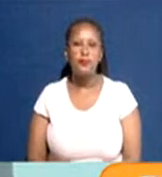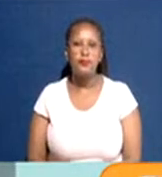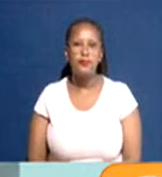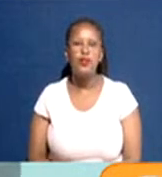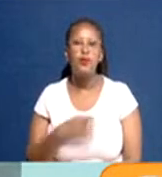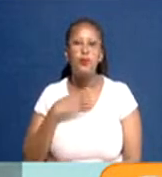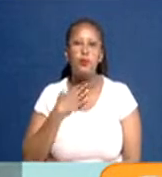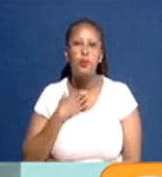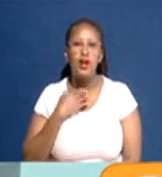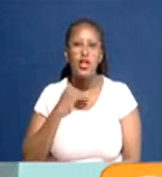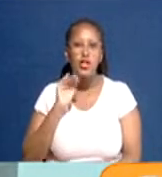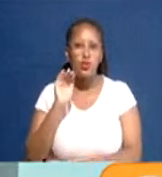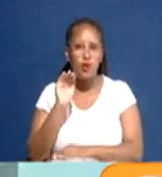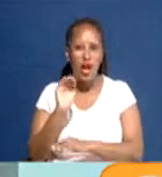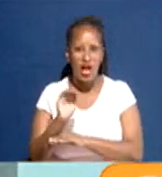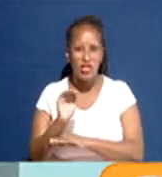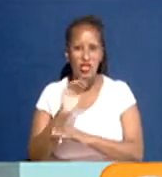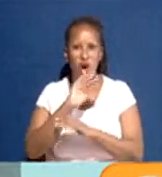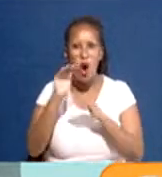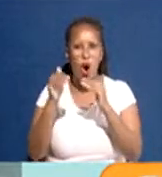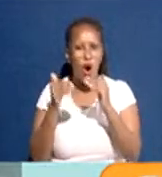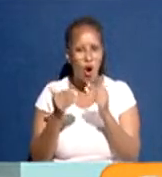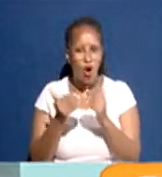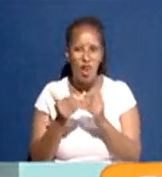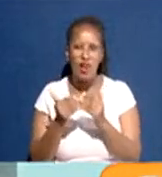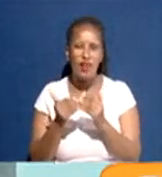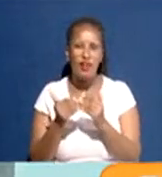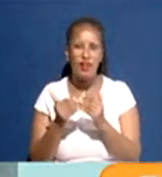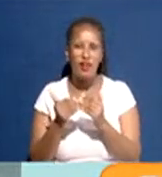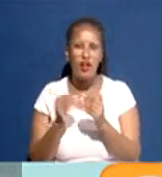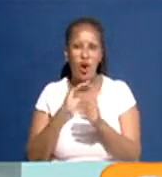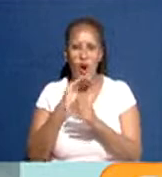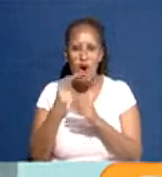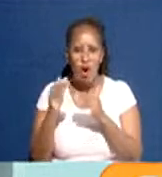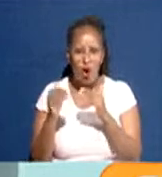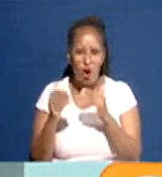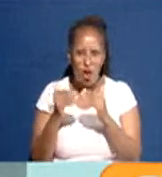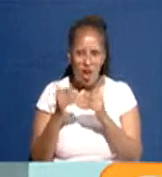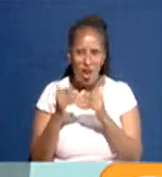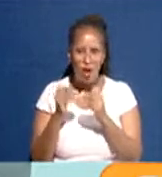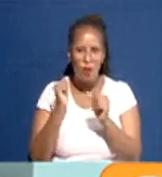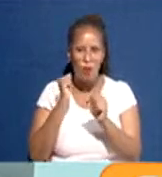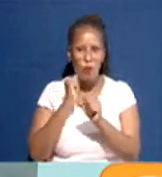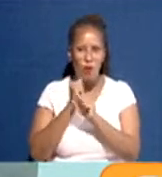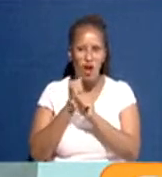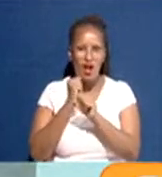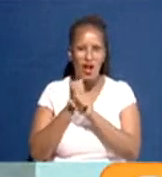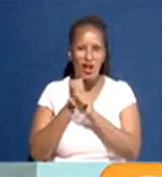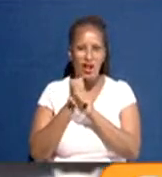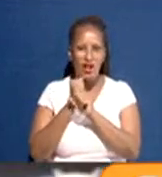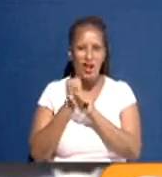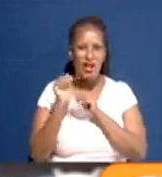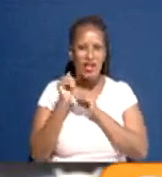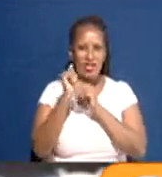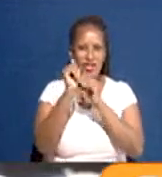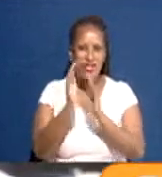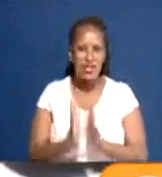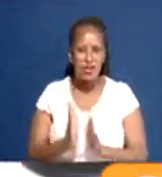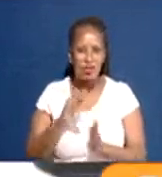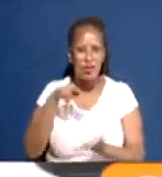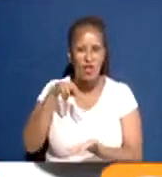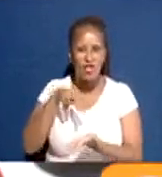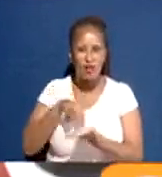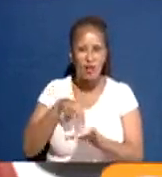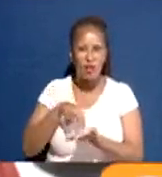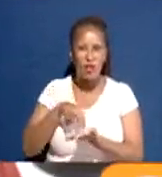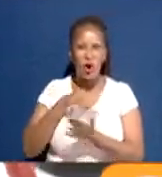I want to ask respectfully all the labor leaders in our republic wasimame. Tafadhali,